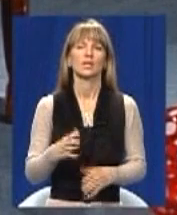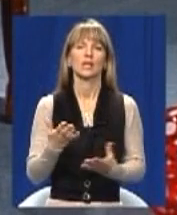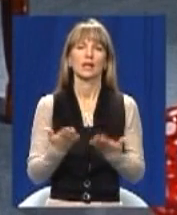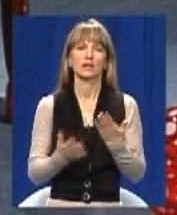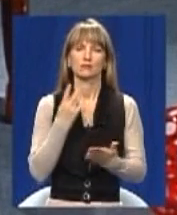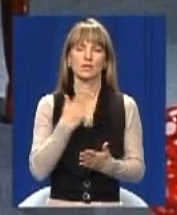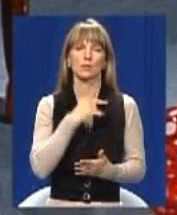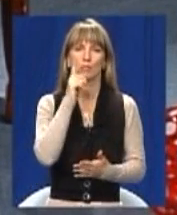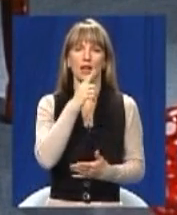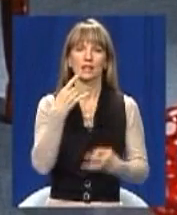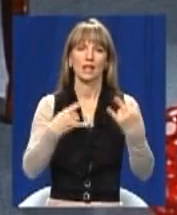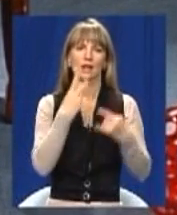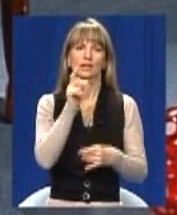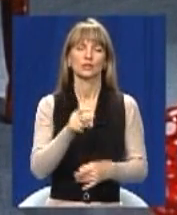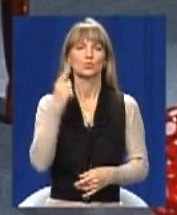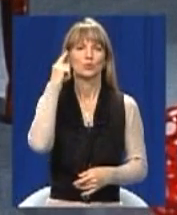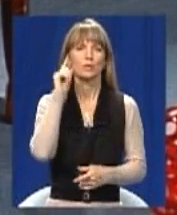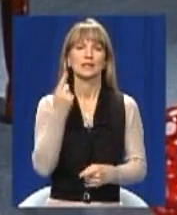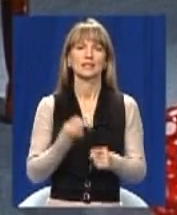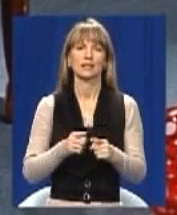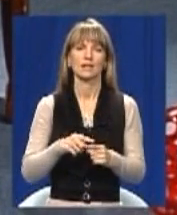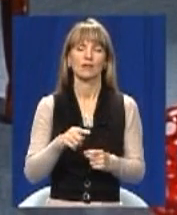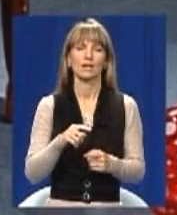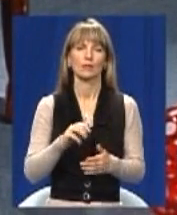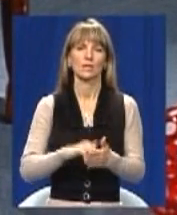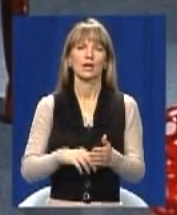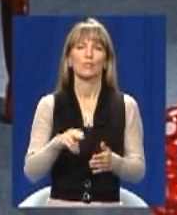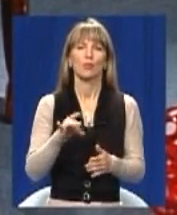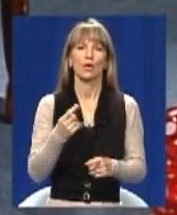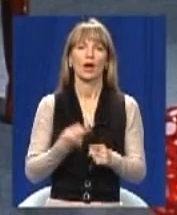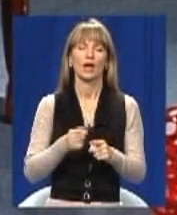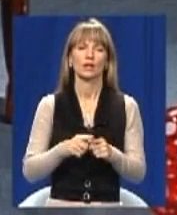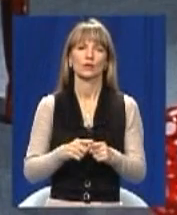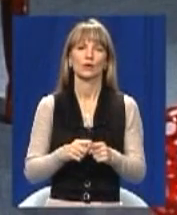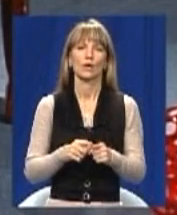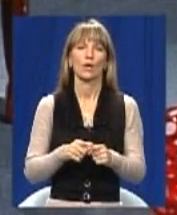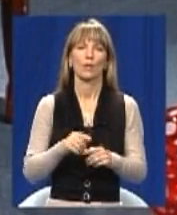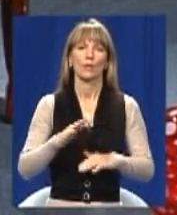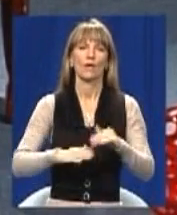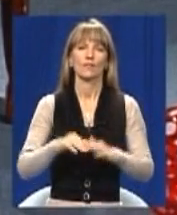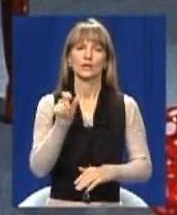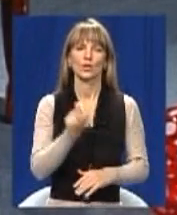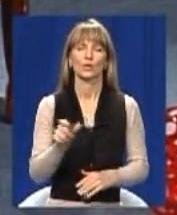що наші маленькі телеглядачі думають з цього приводу і про цю професію людей як залізничник. Давайте проглянемо.